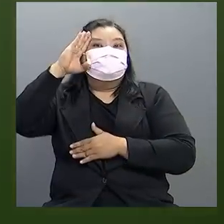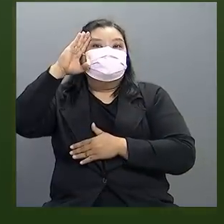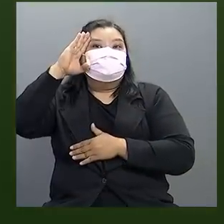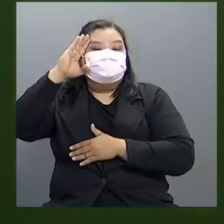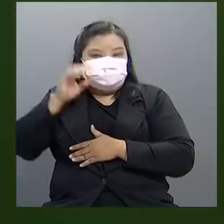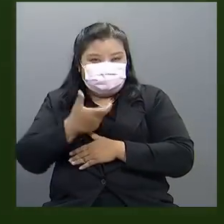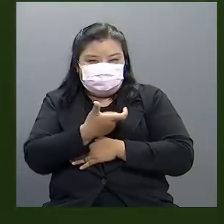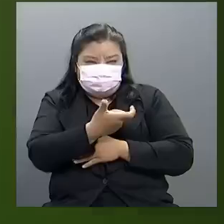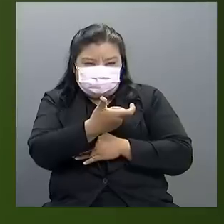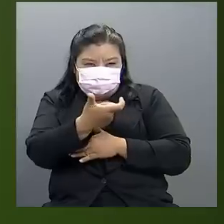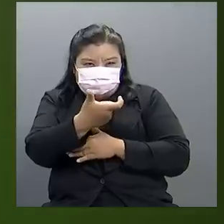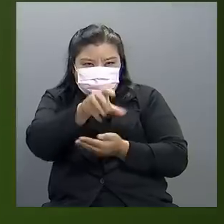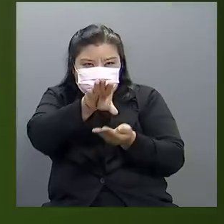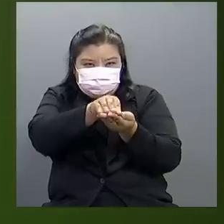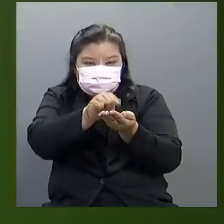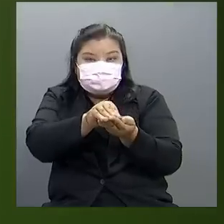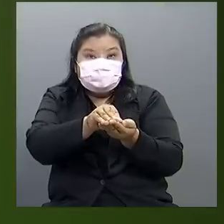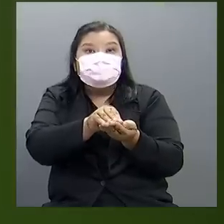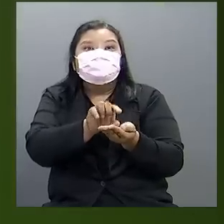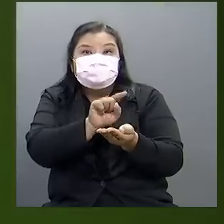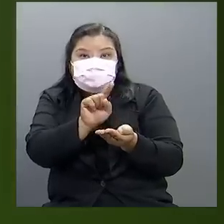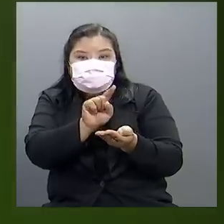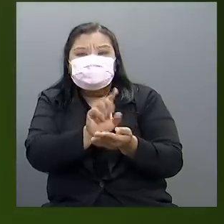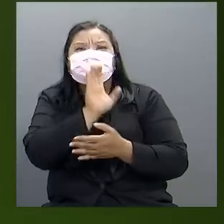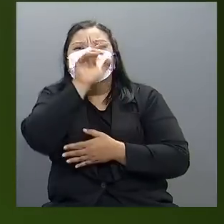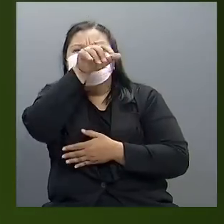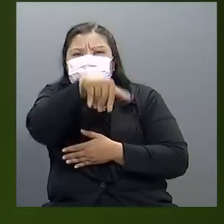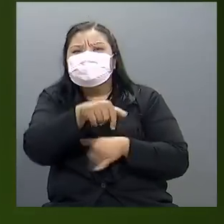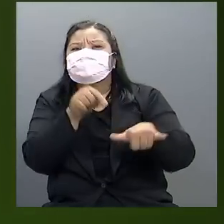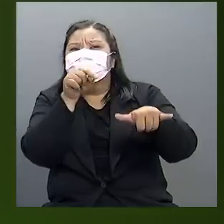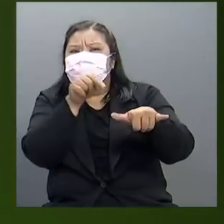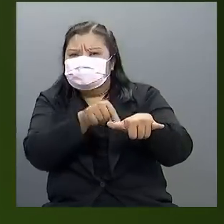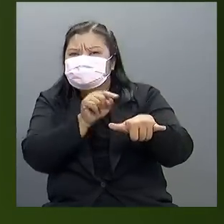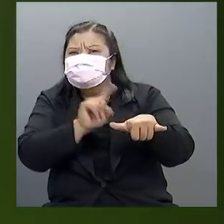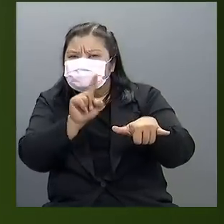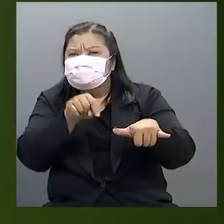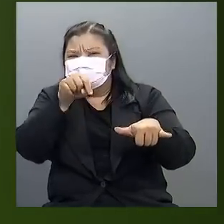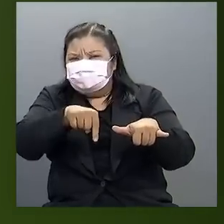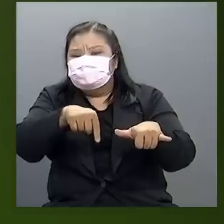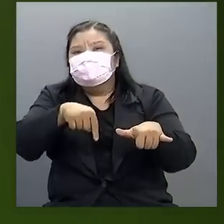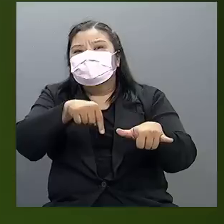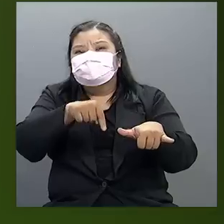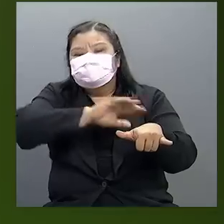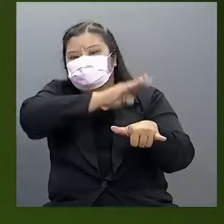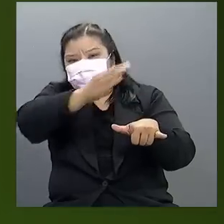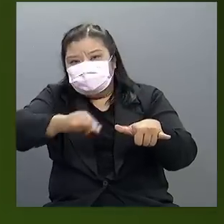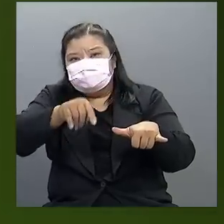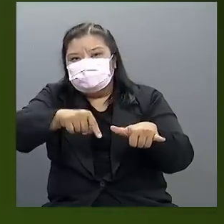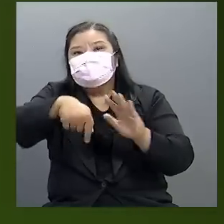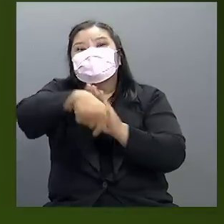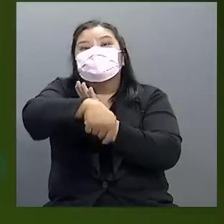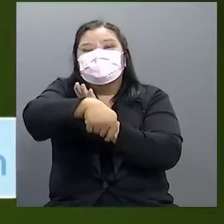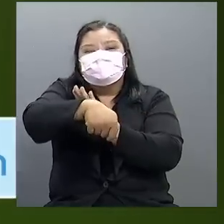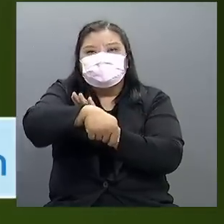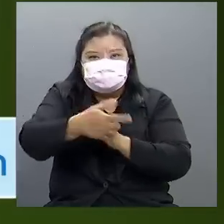น ช้างป่าตัวหนึ่บอุยาณแช่าิเขาใหญ่จักหวดนคร รชศีมาบุกเขาไปค้นหาอาหารใบ้านพักคน